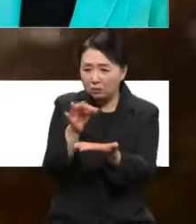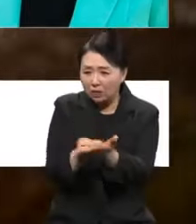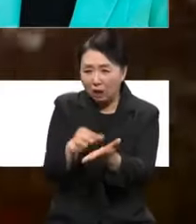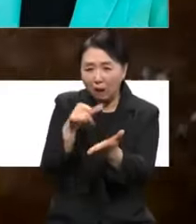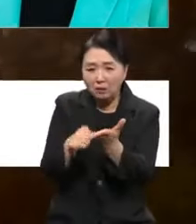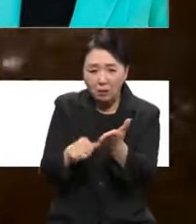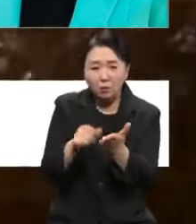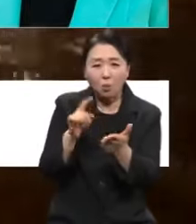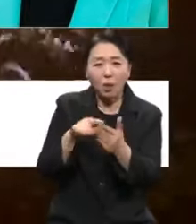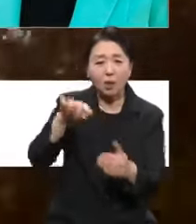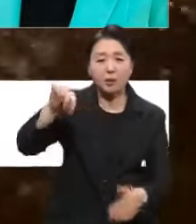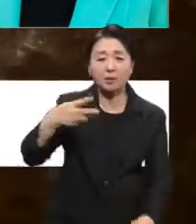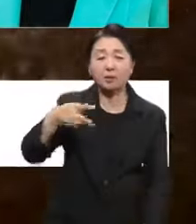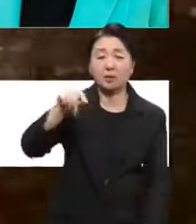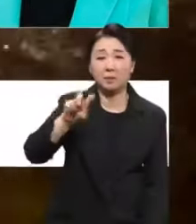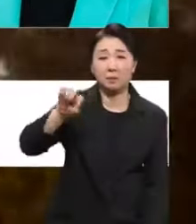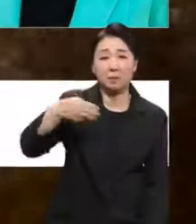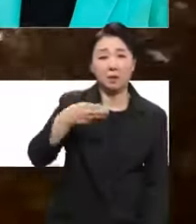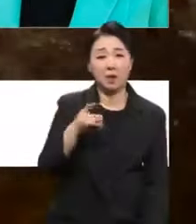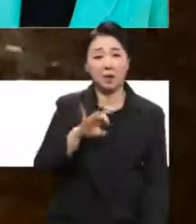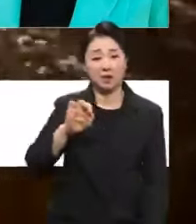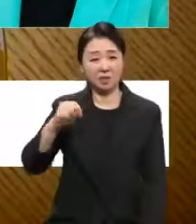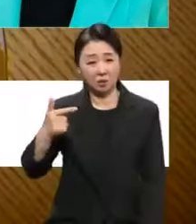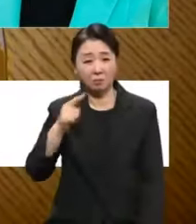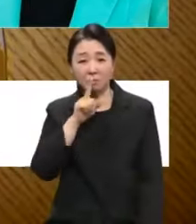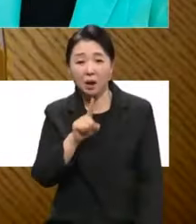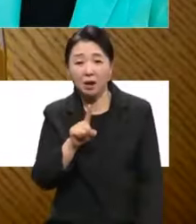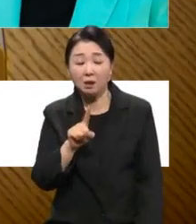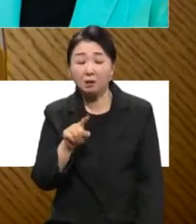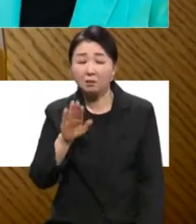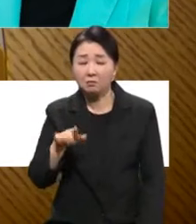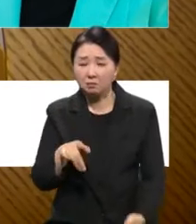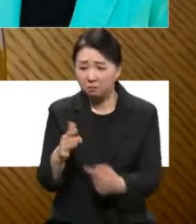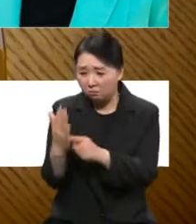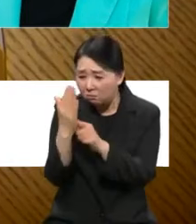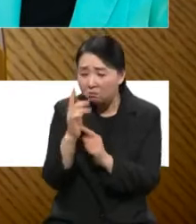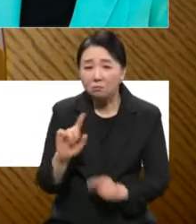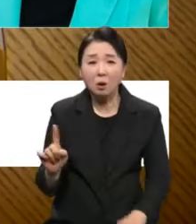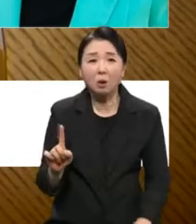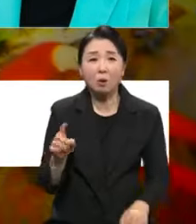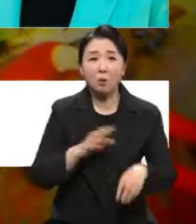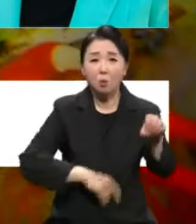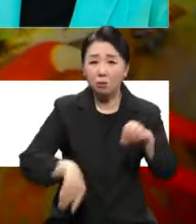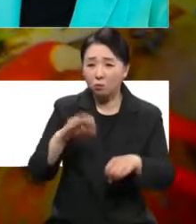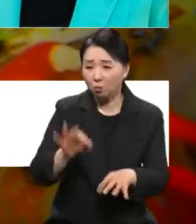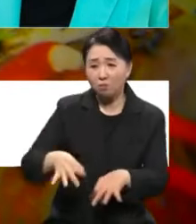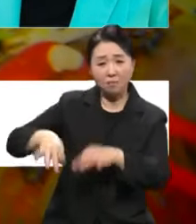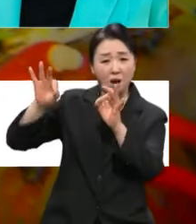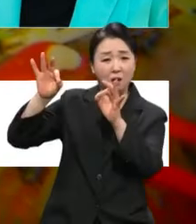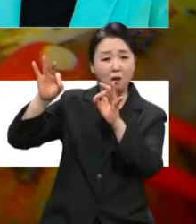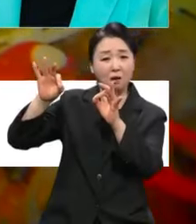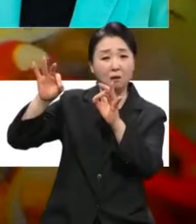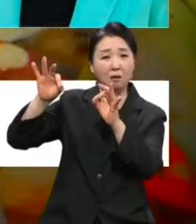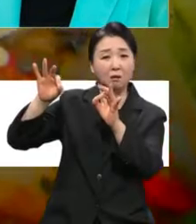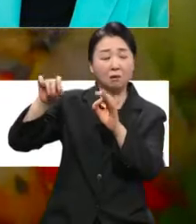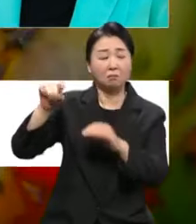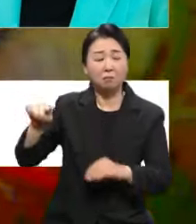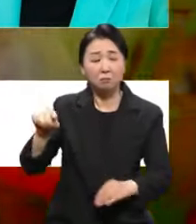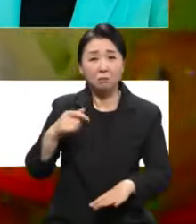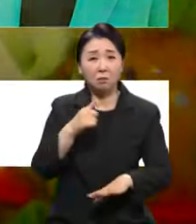우리가 스킨플레이션이라고 얘기를 합니다. 그런데 지금 현재 나타나고 있는 거는 오히려 가격도 올렸기 때문에